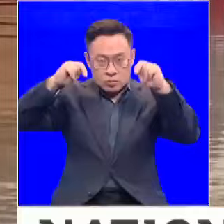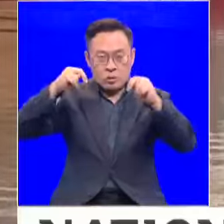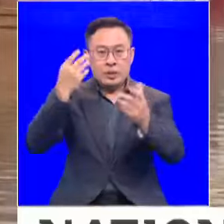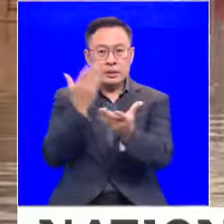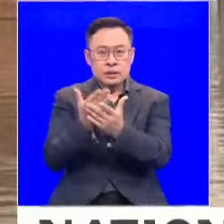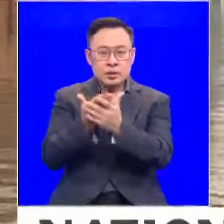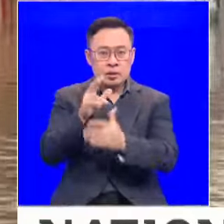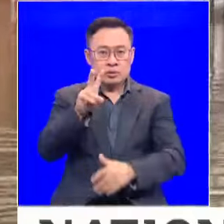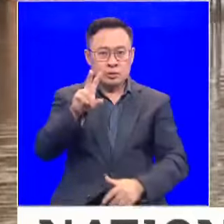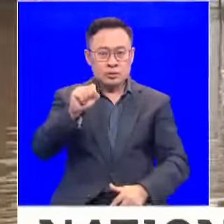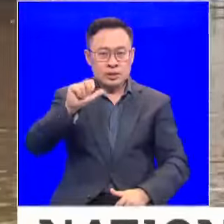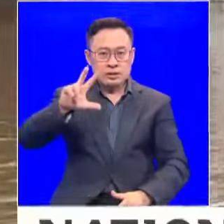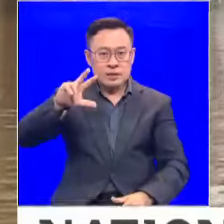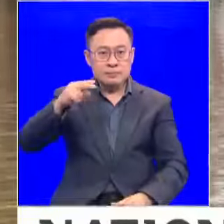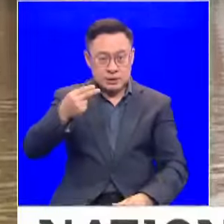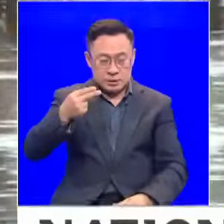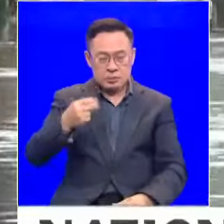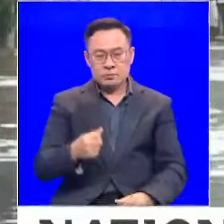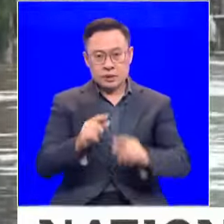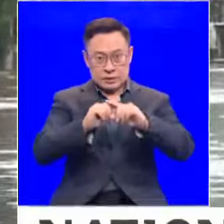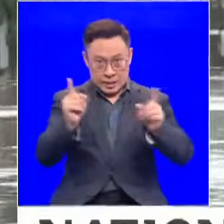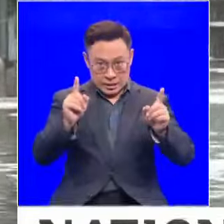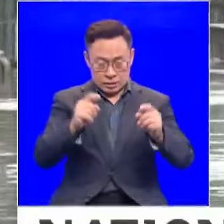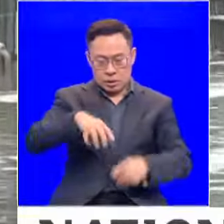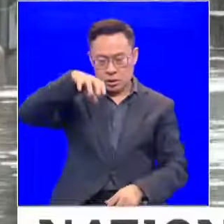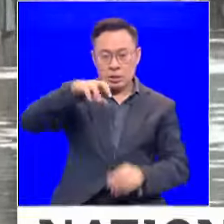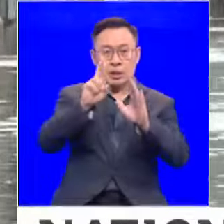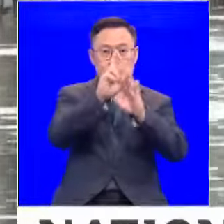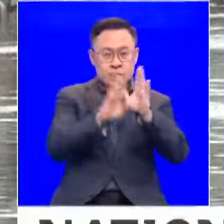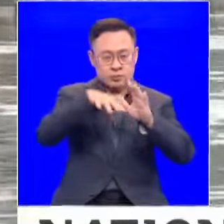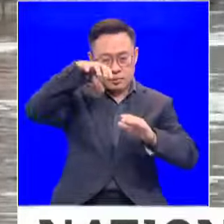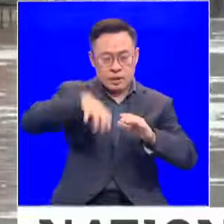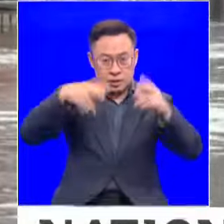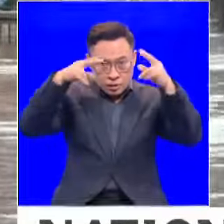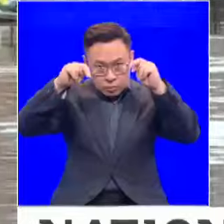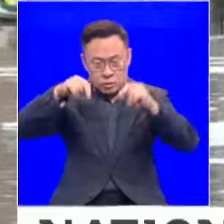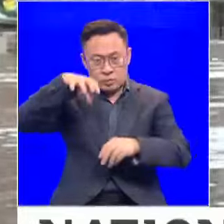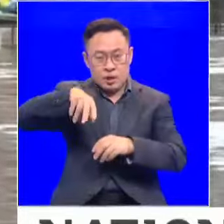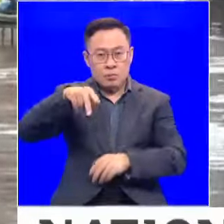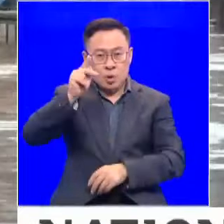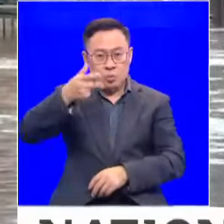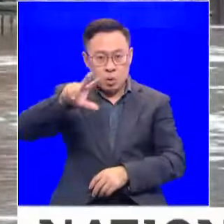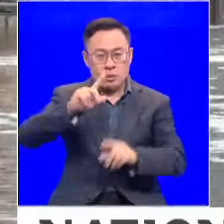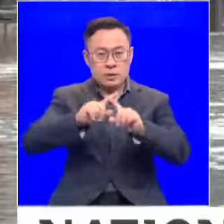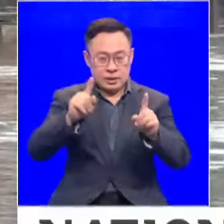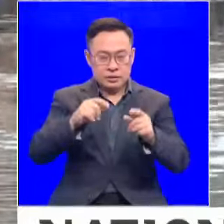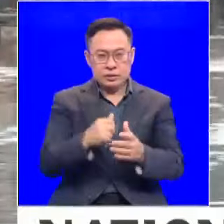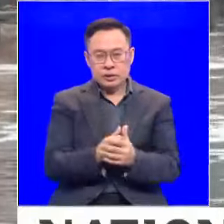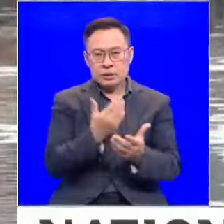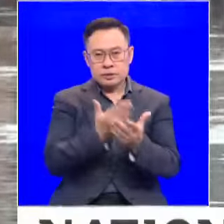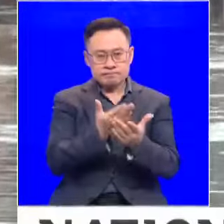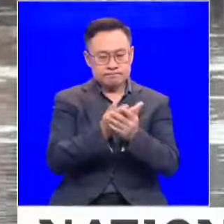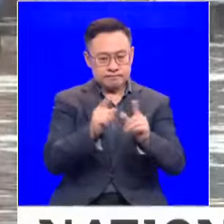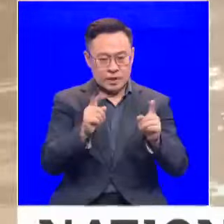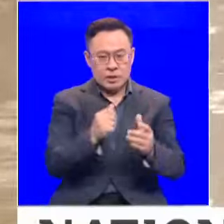แต่ของปพเ้ามีอีกส่วนนึงละบ้านที่จะต้องซ่อมแซมก็ได้อีกไม่เกินหลังละ 49,000ดู